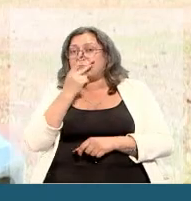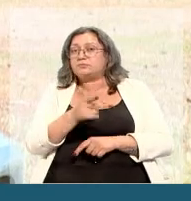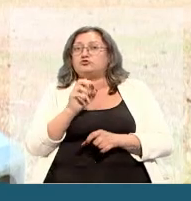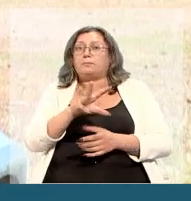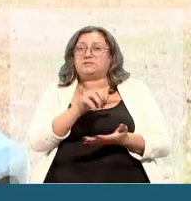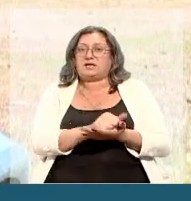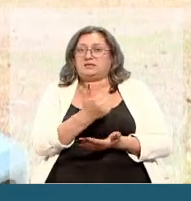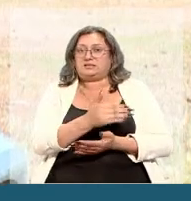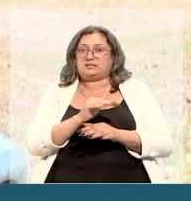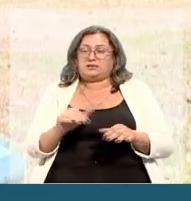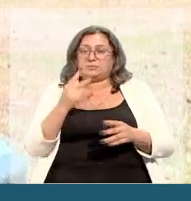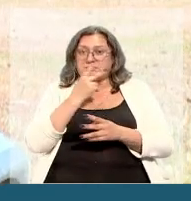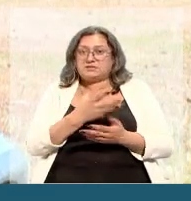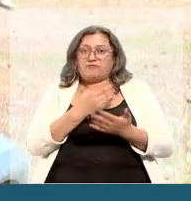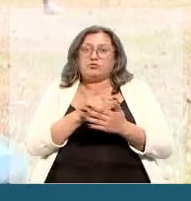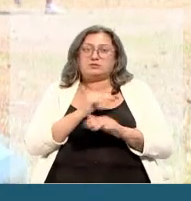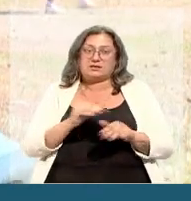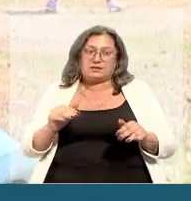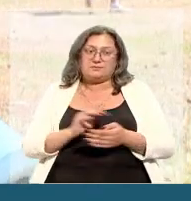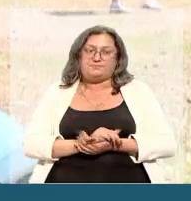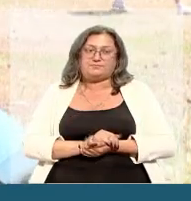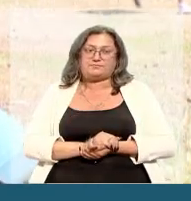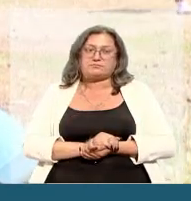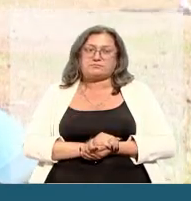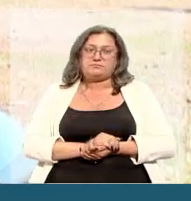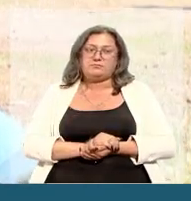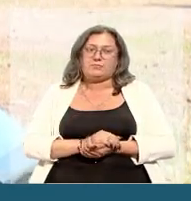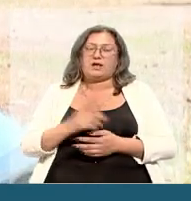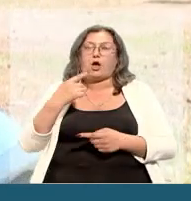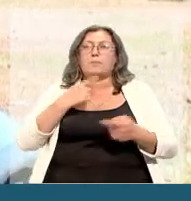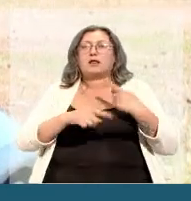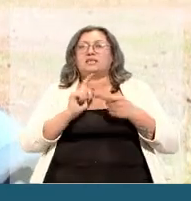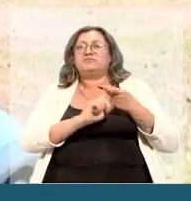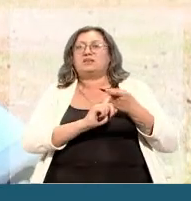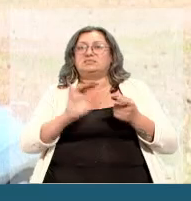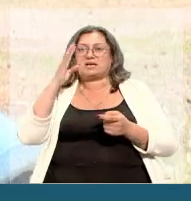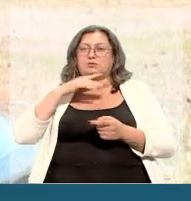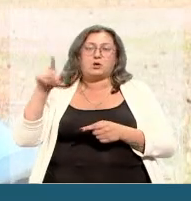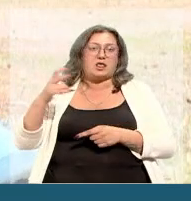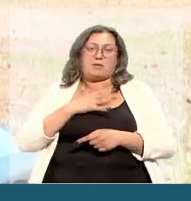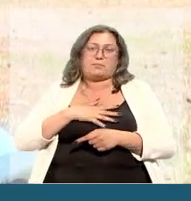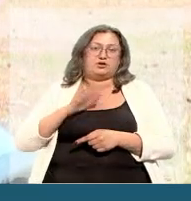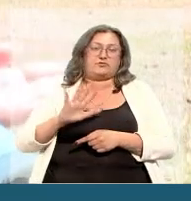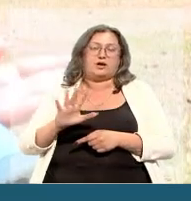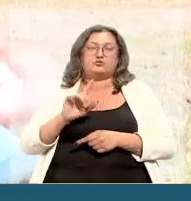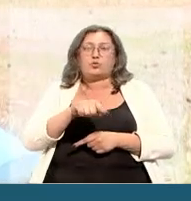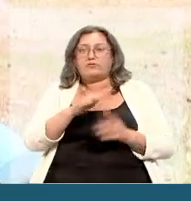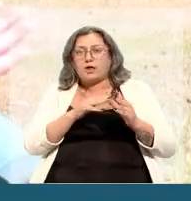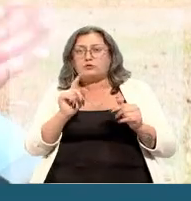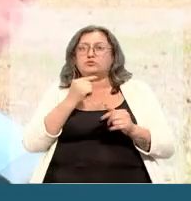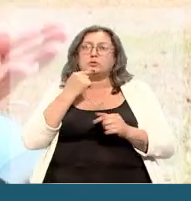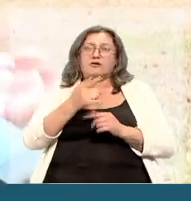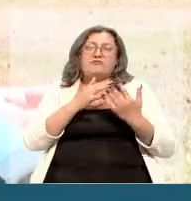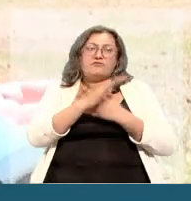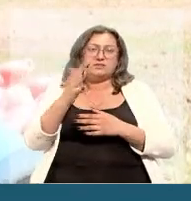посмотреть, чем заняты их дети, посмотреть своих детей. То есть это своего рода обратная связь родителям. То есть они не переживают, потому что то, что лагерь, то, что